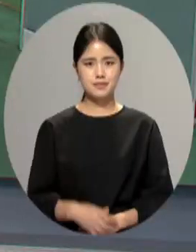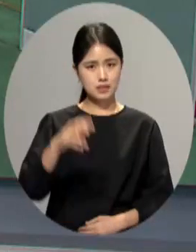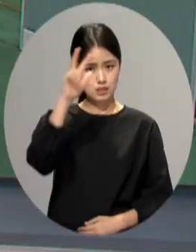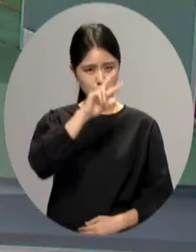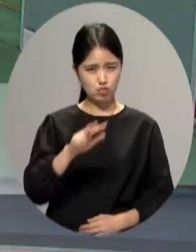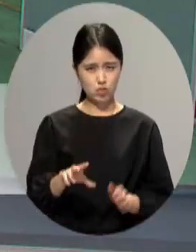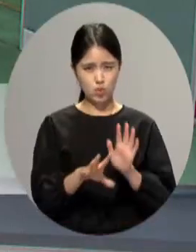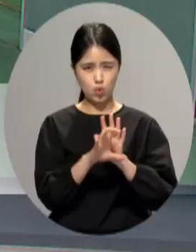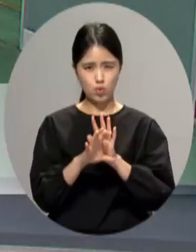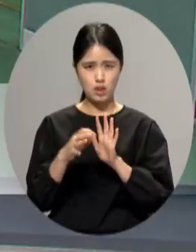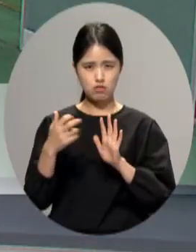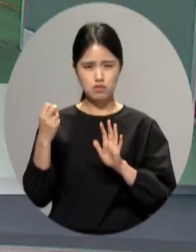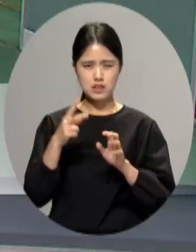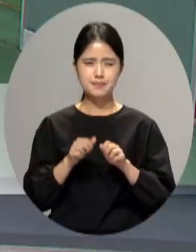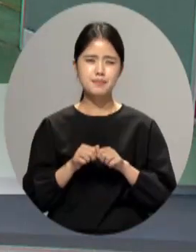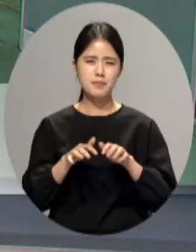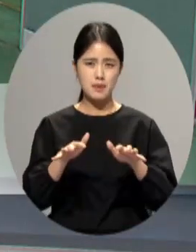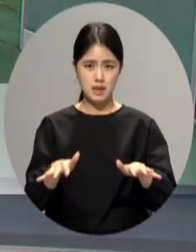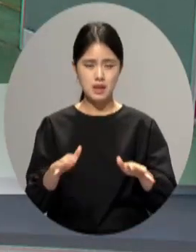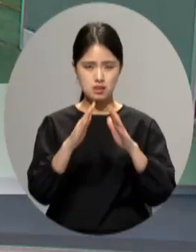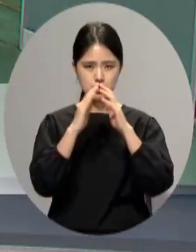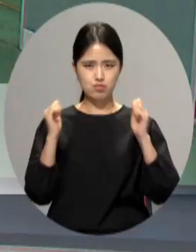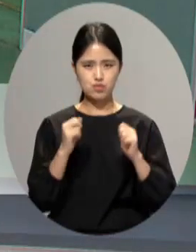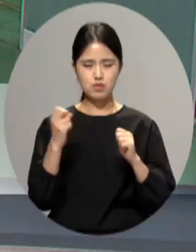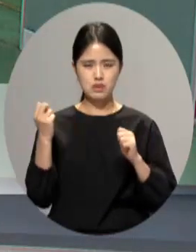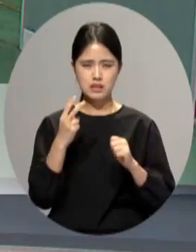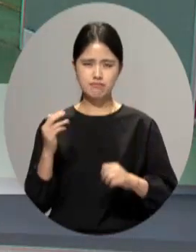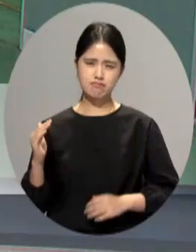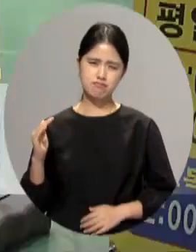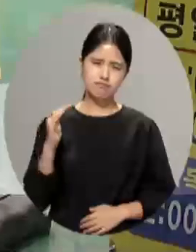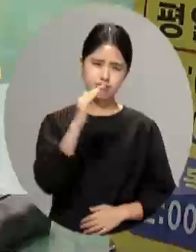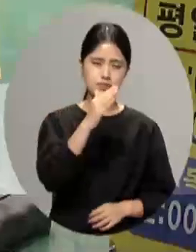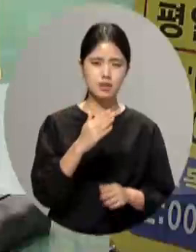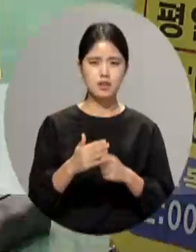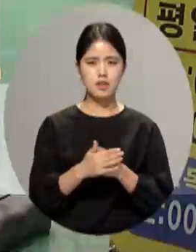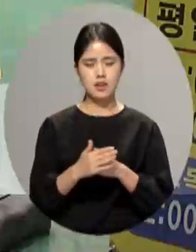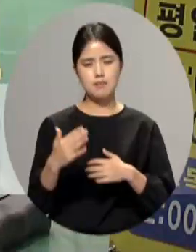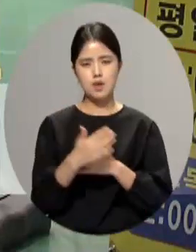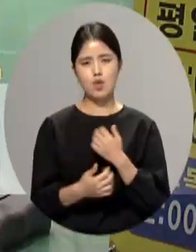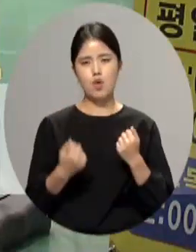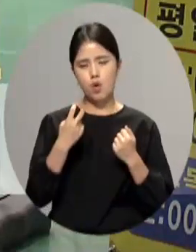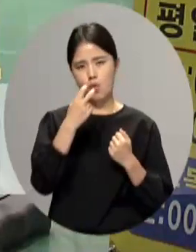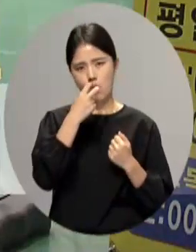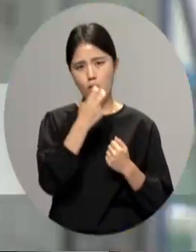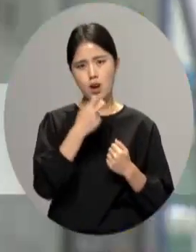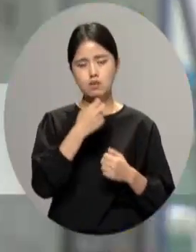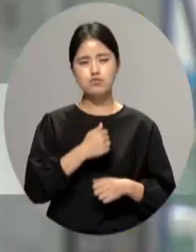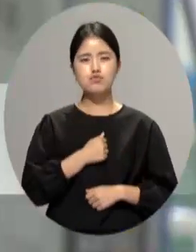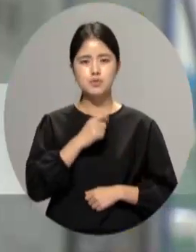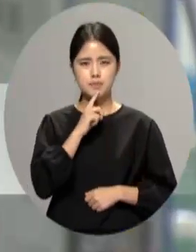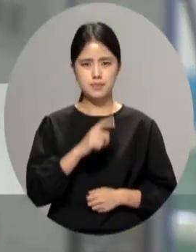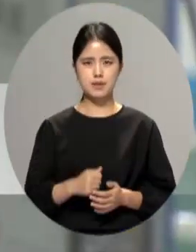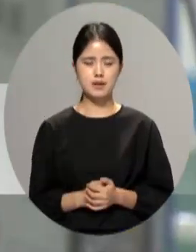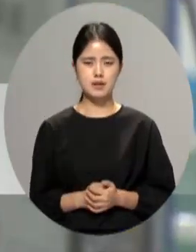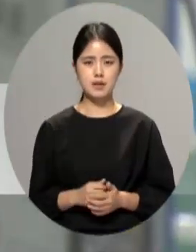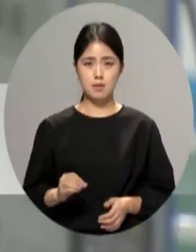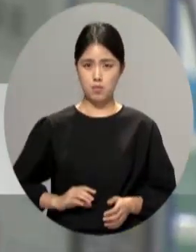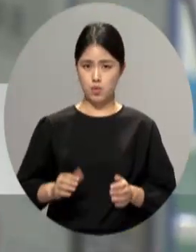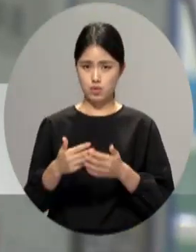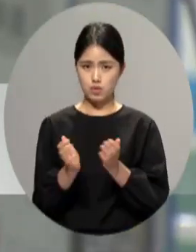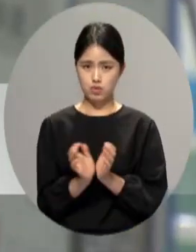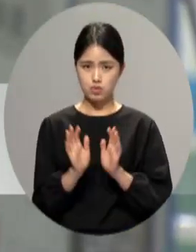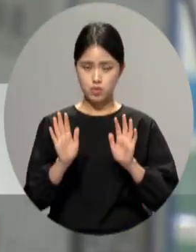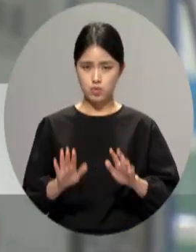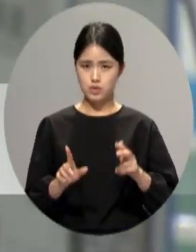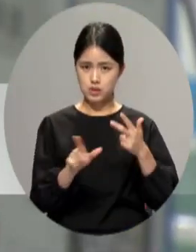전국적인 코로나19 재확산세 속에 전북에서도 증가세가 뚜렷해 건강관리에 주의가 요구됩니다. 전라북도 보건당국은 이달